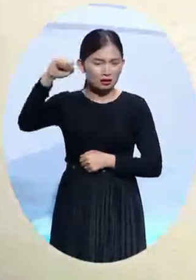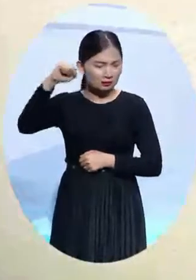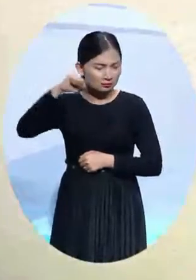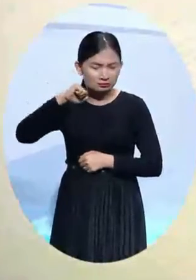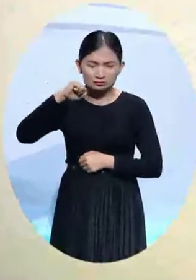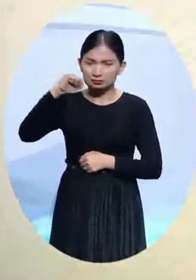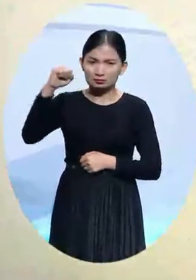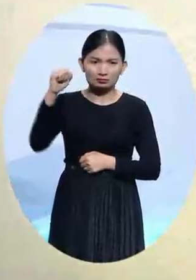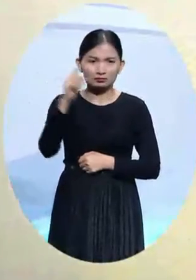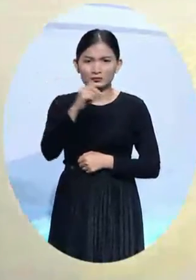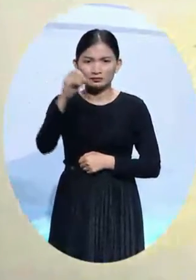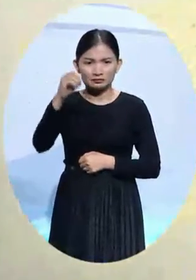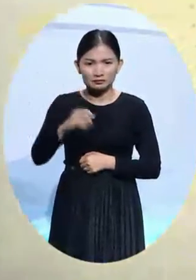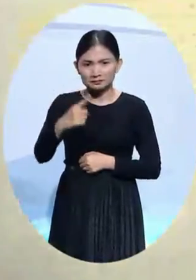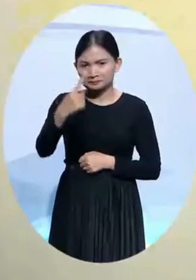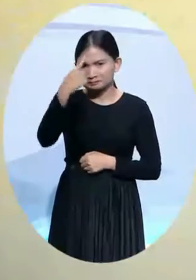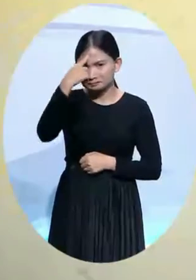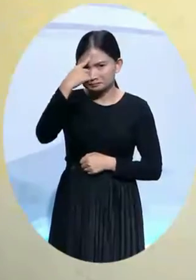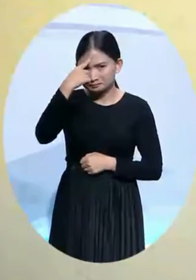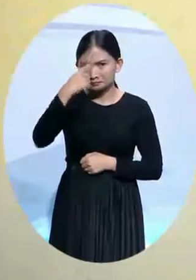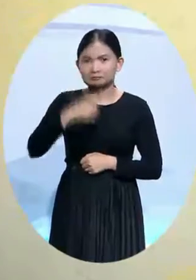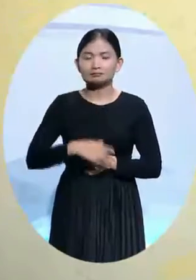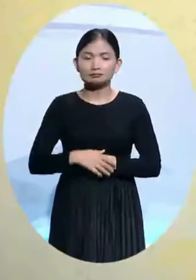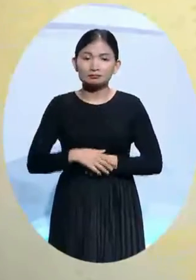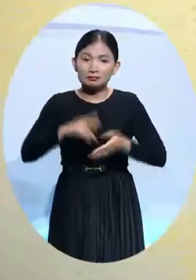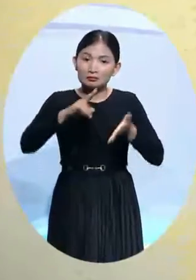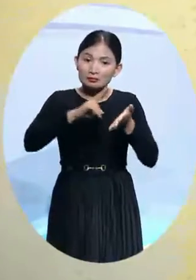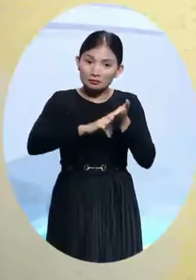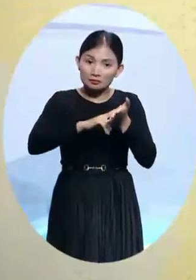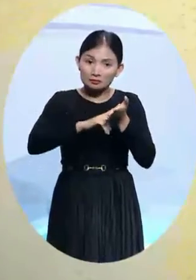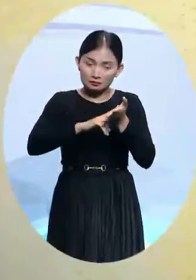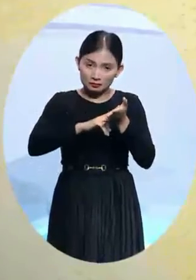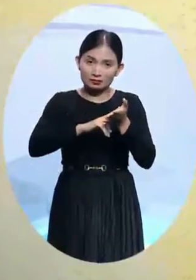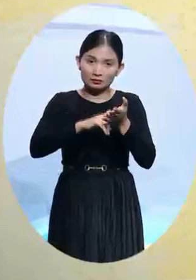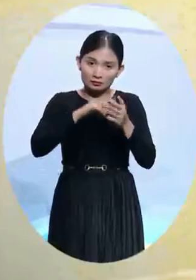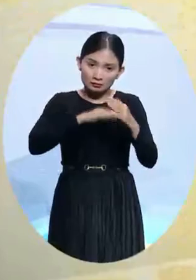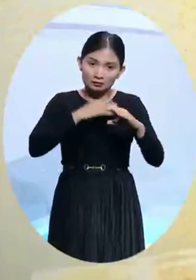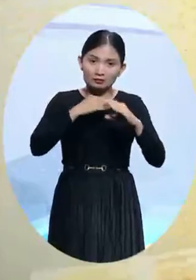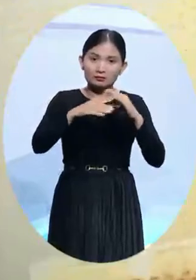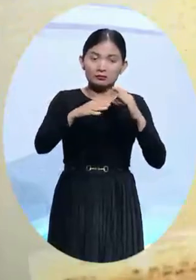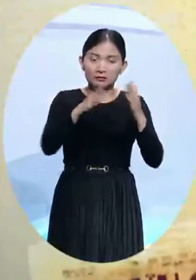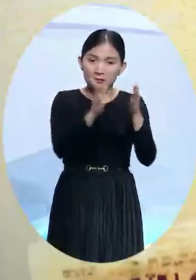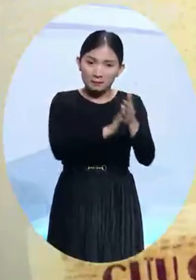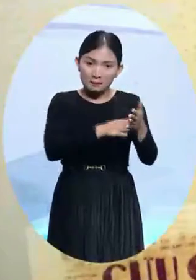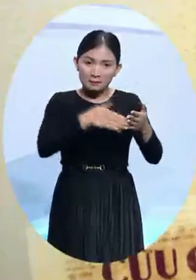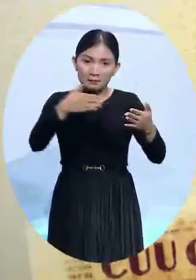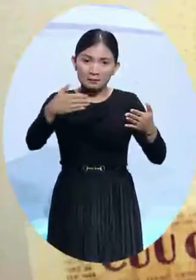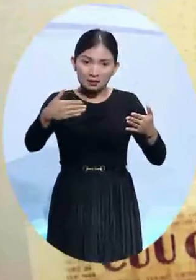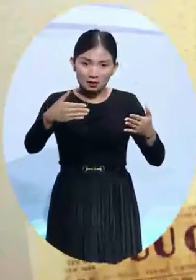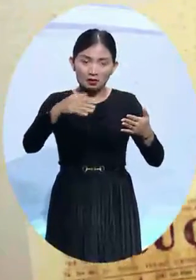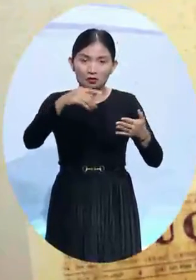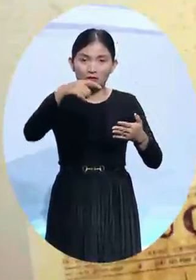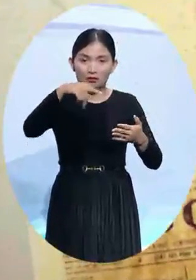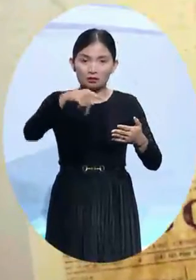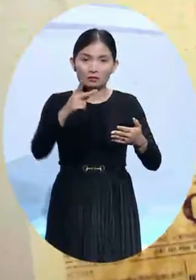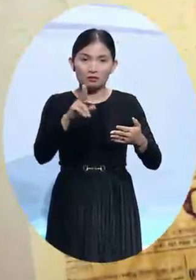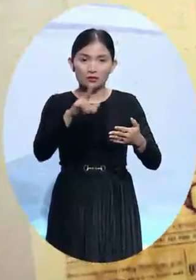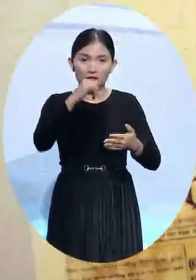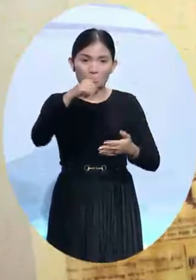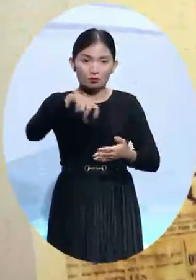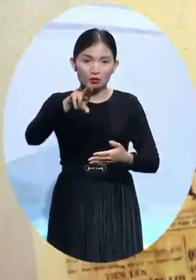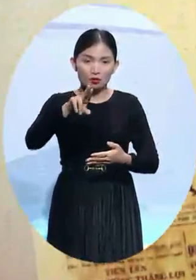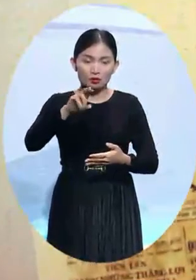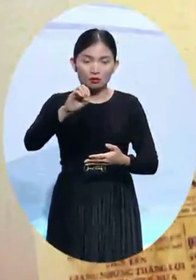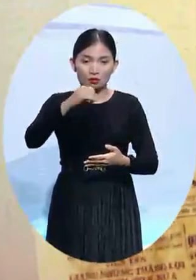về ta. Trong bức thư đăng trên báo Cứu Quốc vào năm 1946, với những tình cảm thiết tha sâu tận đáy